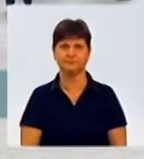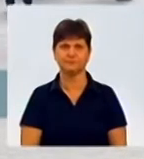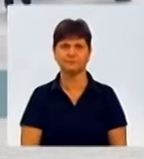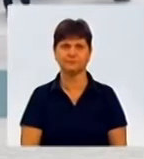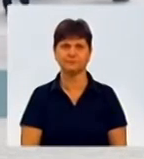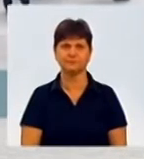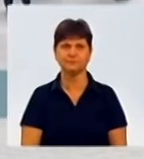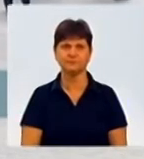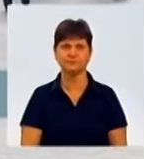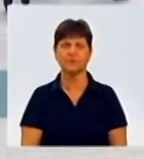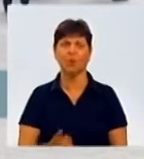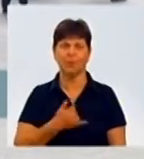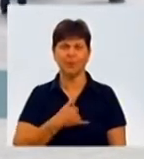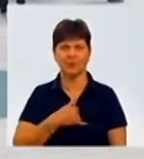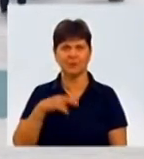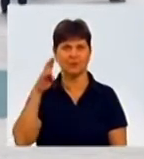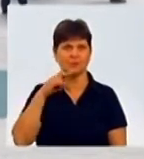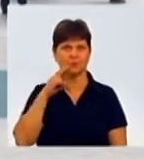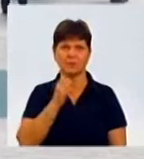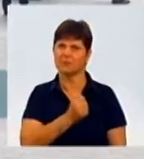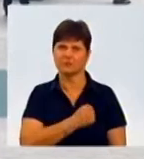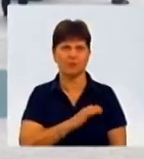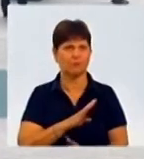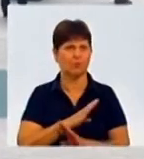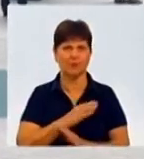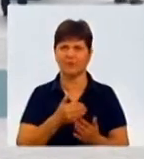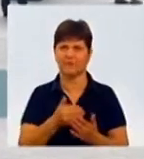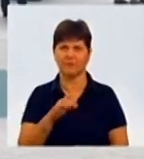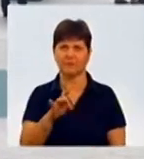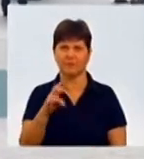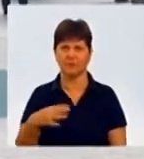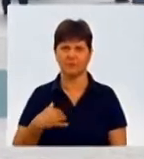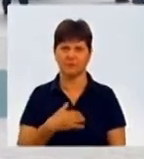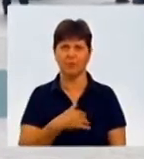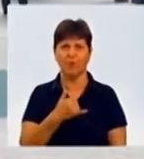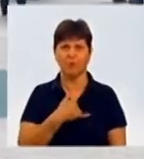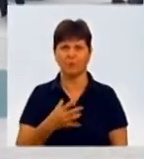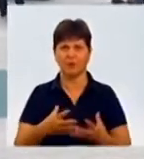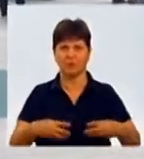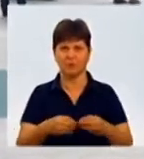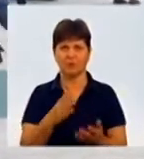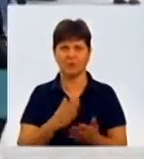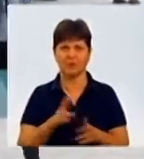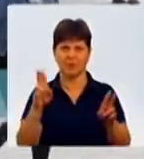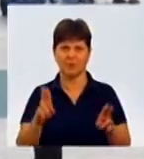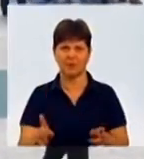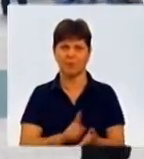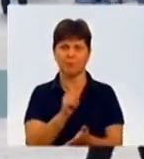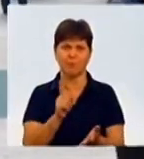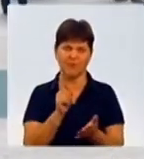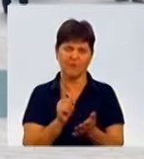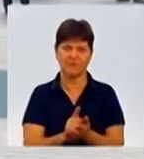У мене тітка, на жаль, померла від раку молочної залози, тому в нашій родині є правило, що маємо обов'язково